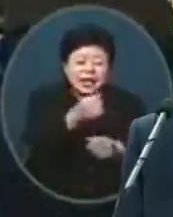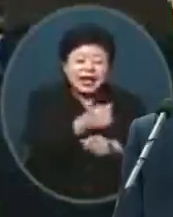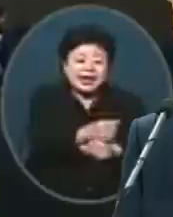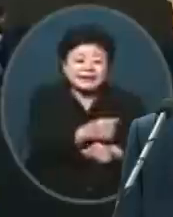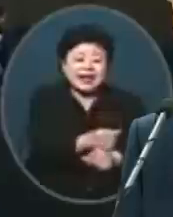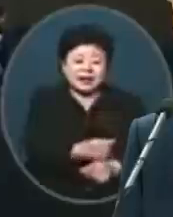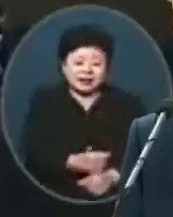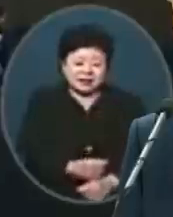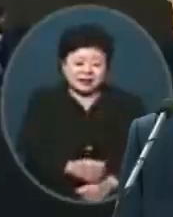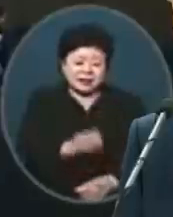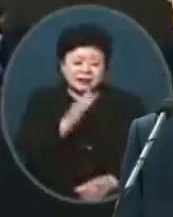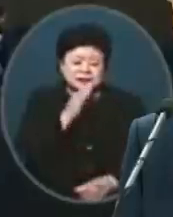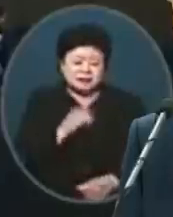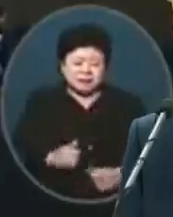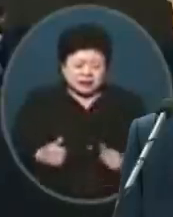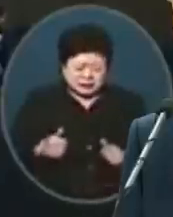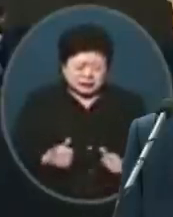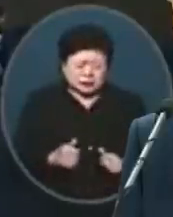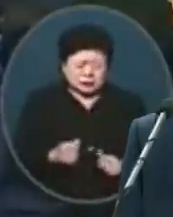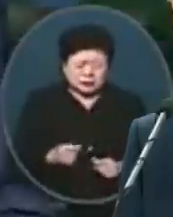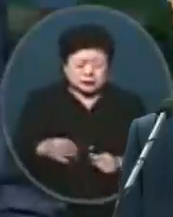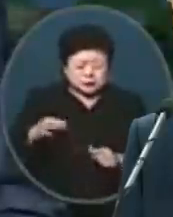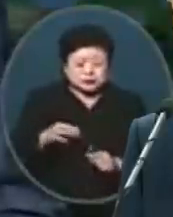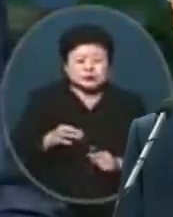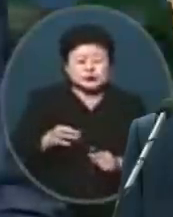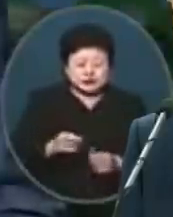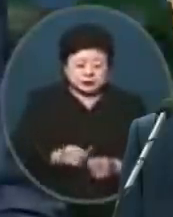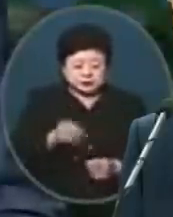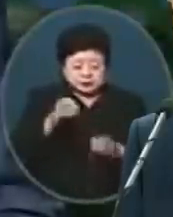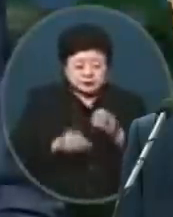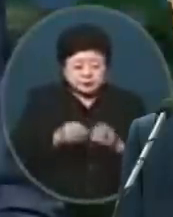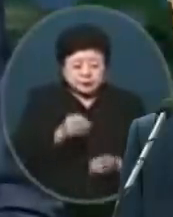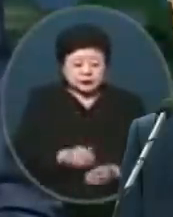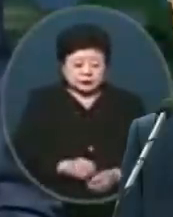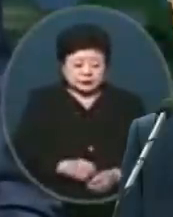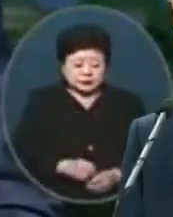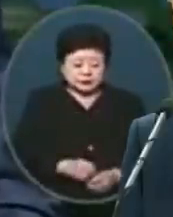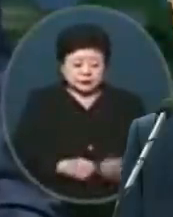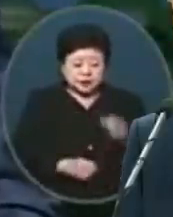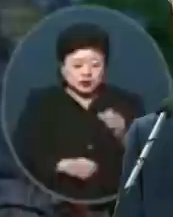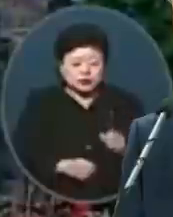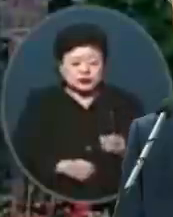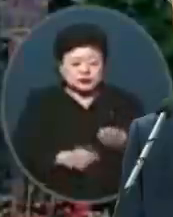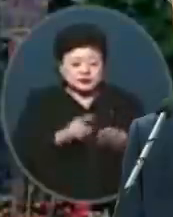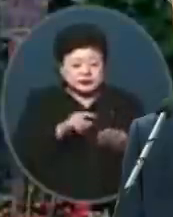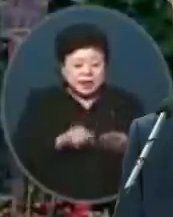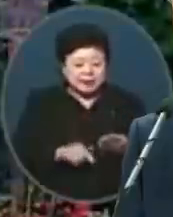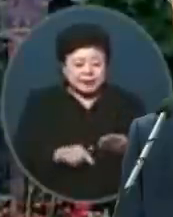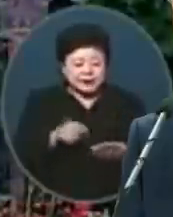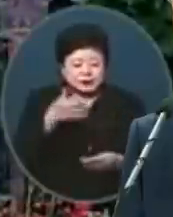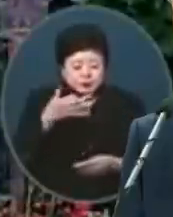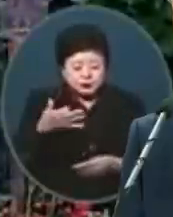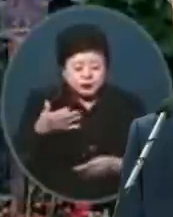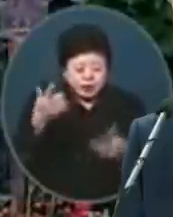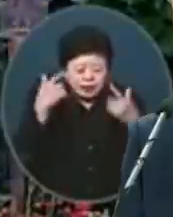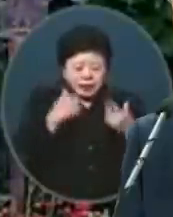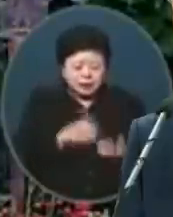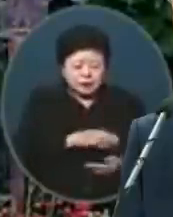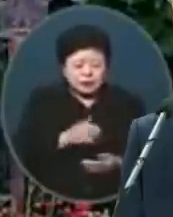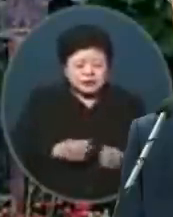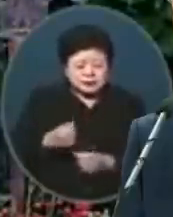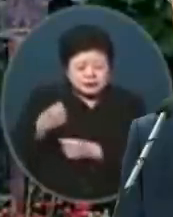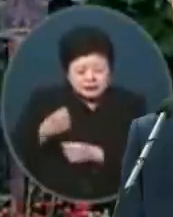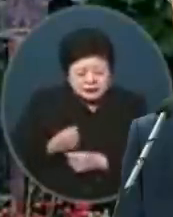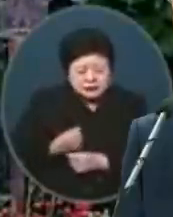이거 참 적극적인 초청인 것입니다. 시편 68편 19절에 날마다 우리 짐을 지시는 주